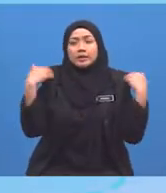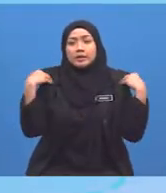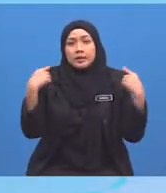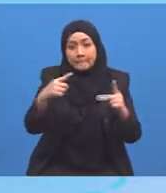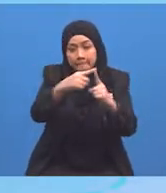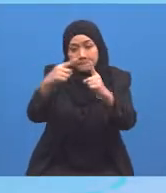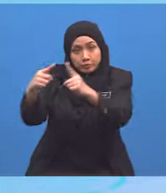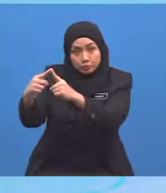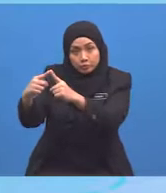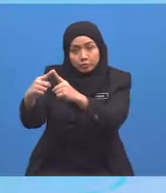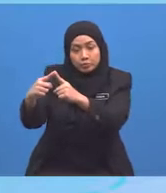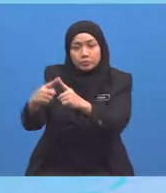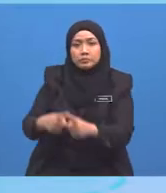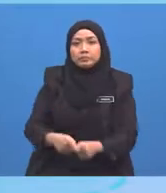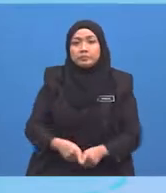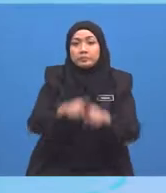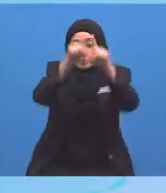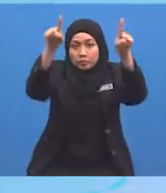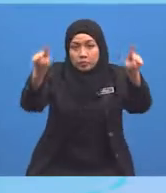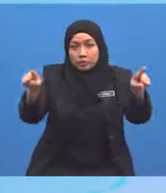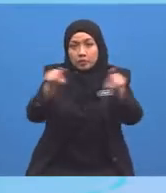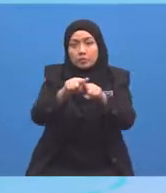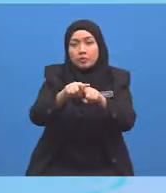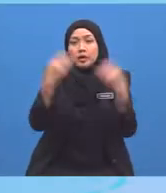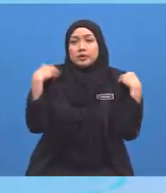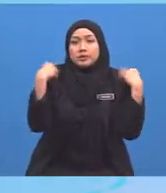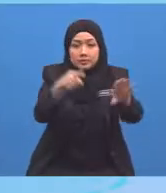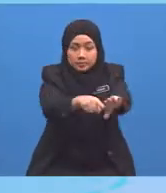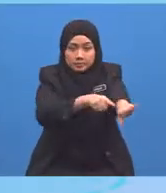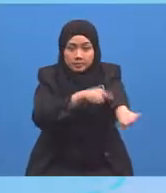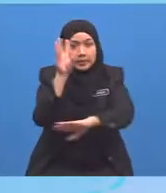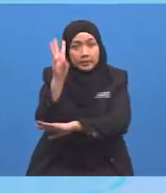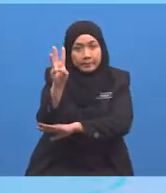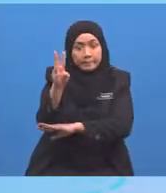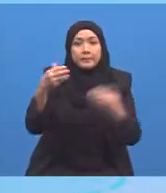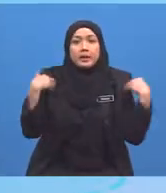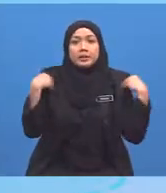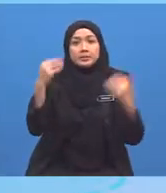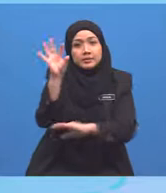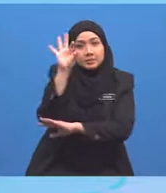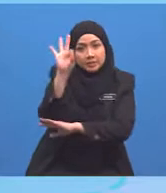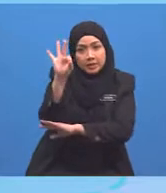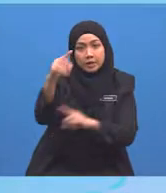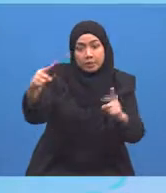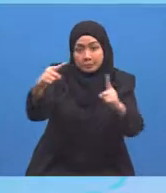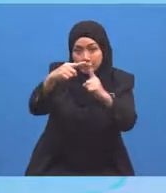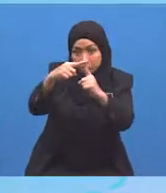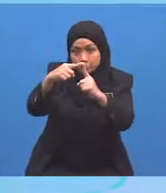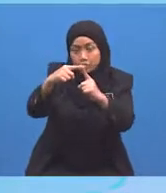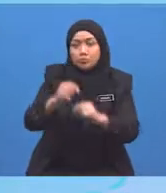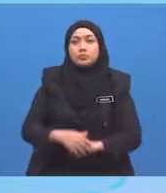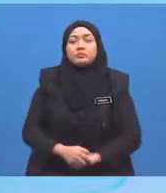Contohnya, lihat jadual ini. Poligon dengan bilangan sisi 3